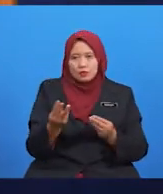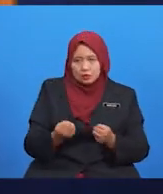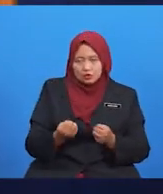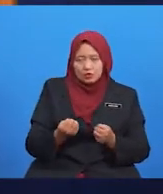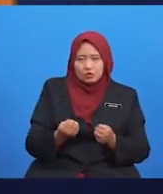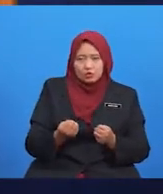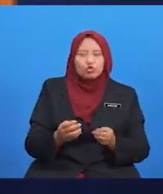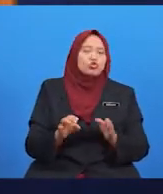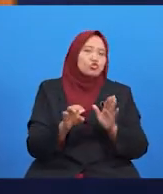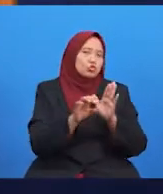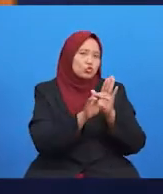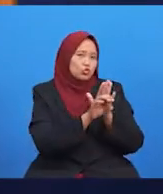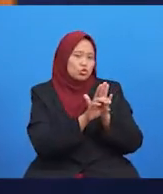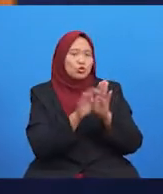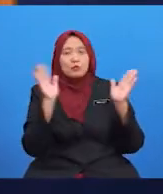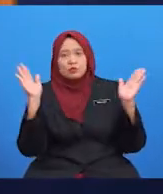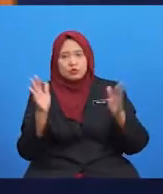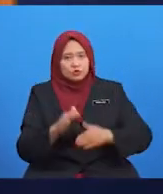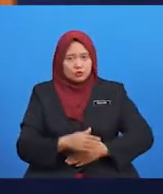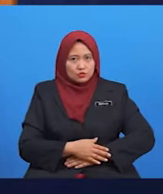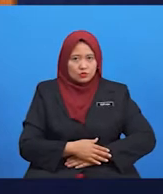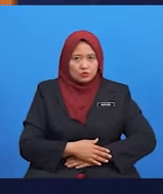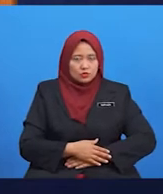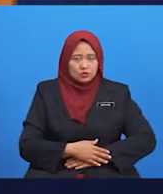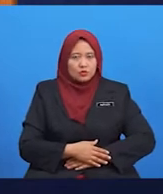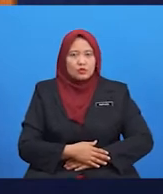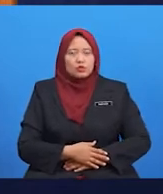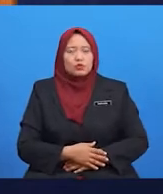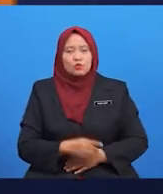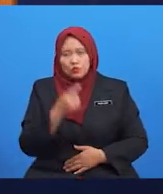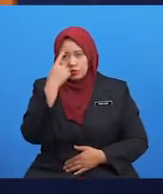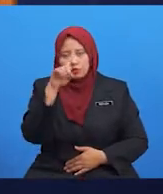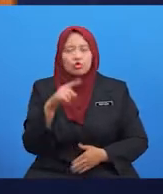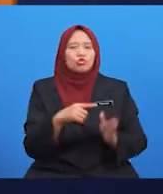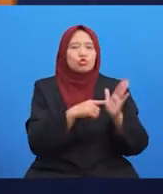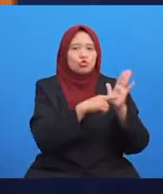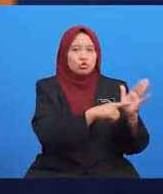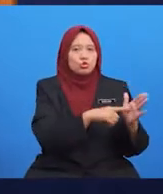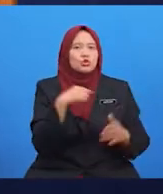Ini sebagai bukti menunjukkan bahwa kita benar-benar beriman kepada Allah.